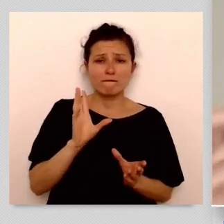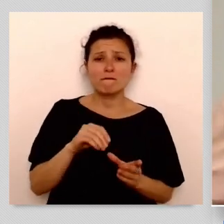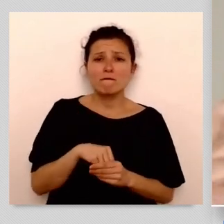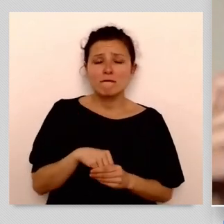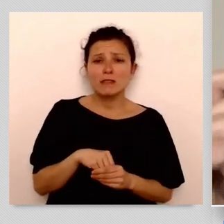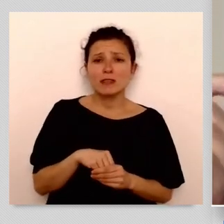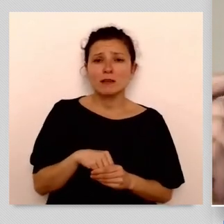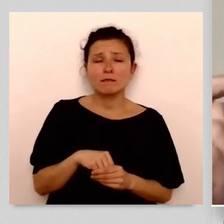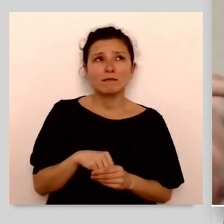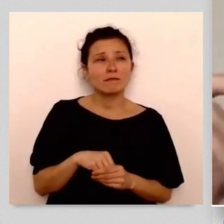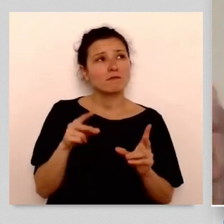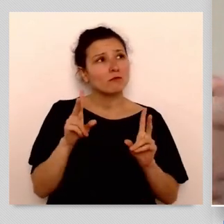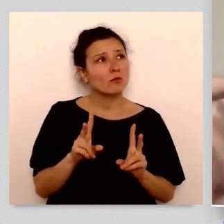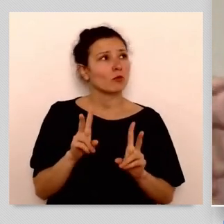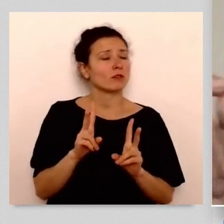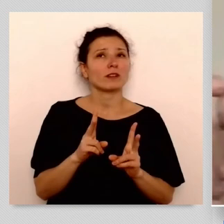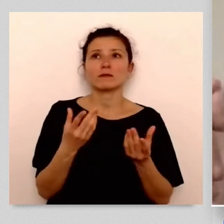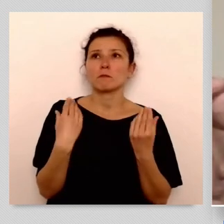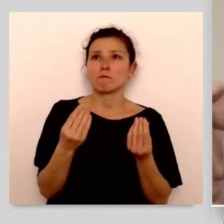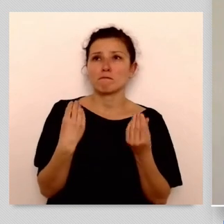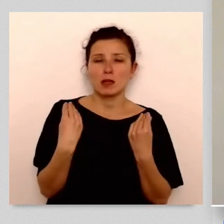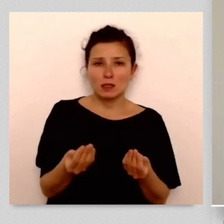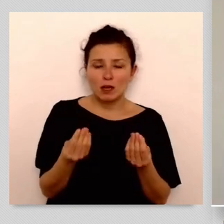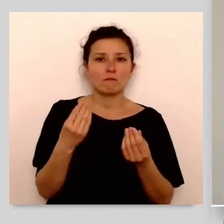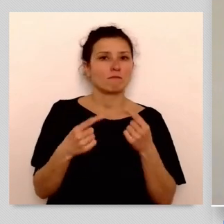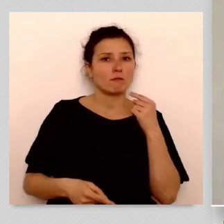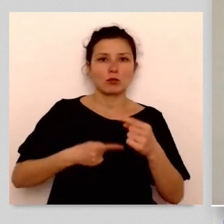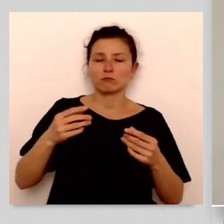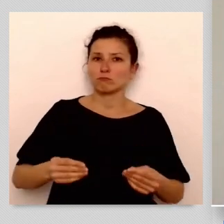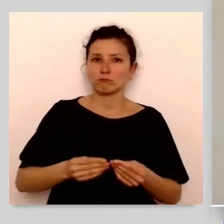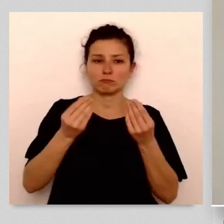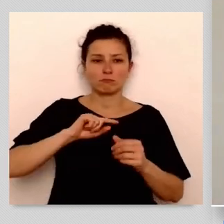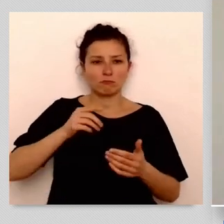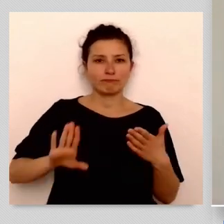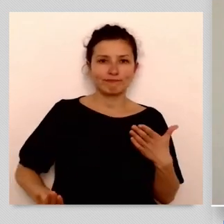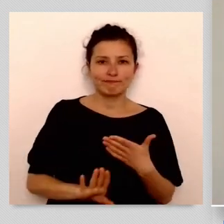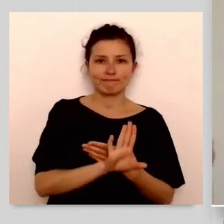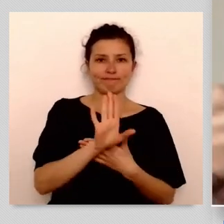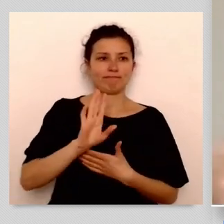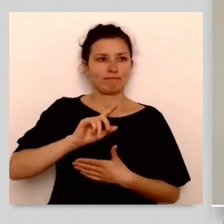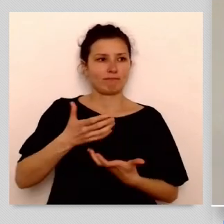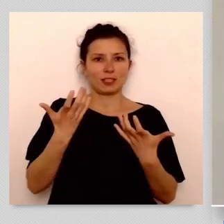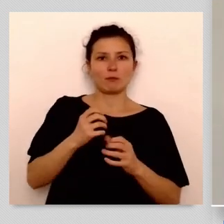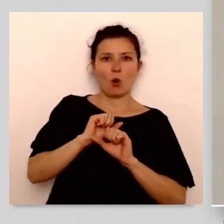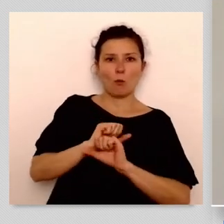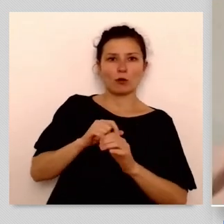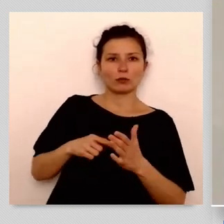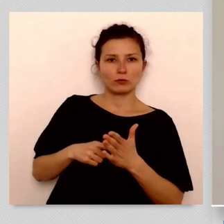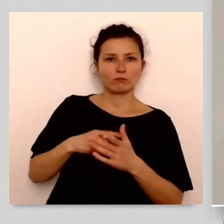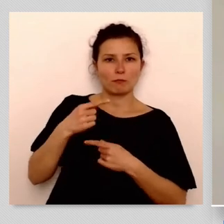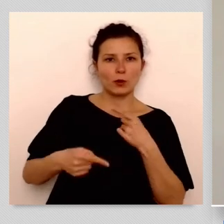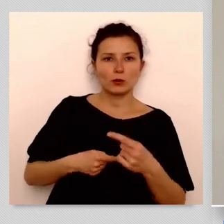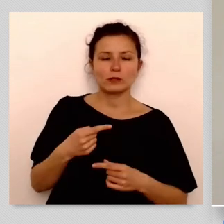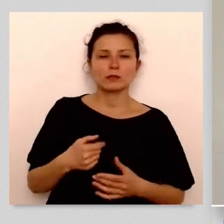niezwykłym procesie cywilizacyjnym udział. Jesteśmy jego reprezentantami, chcemy go obronić. I powiem